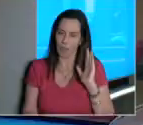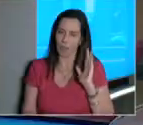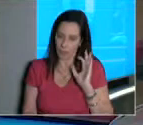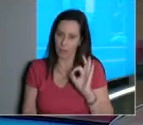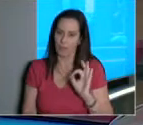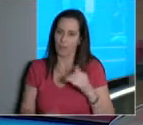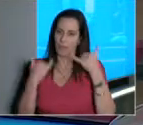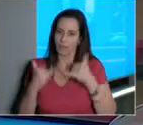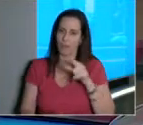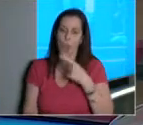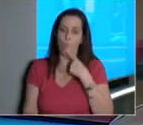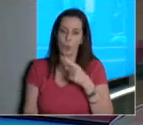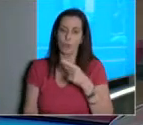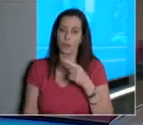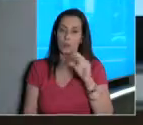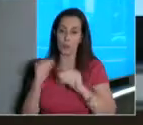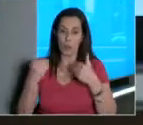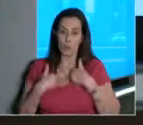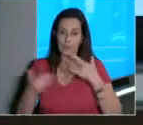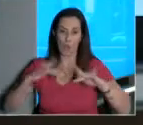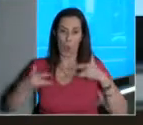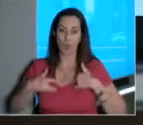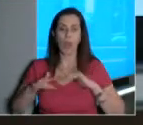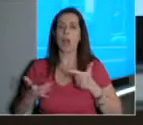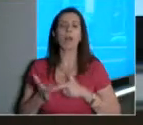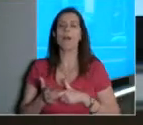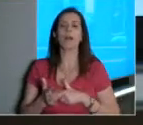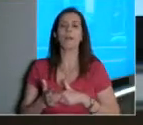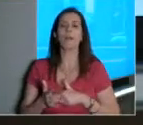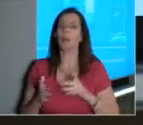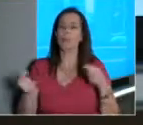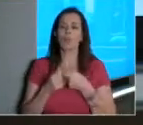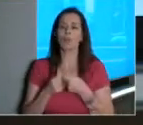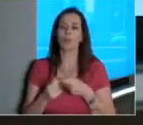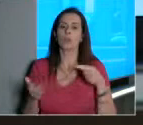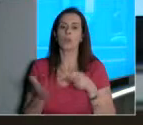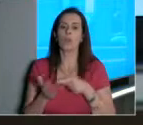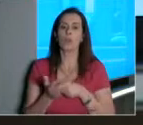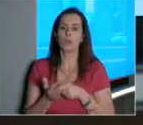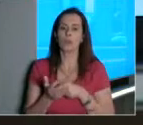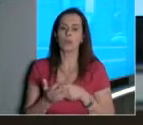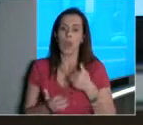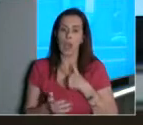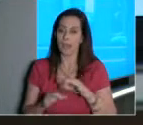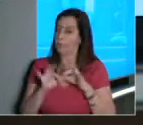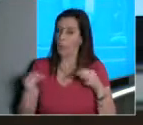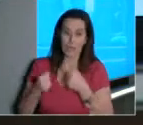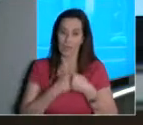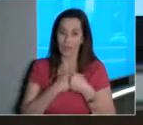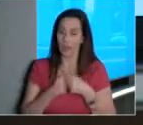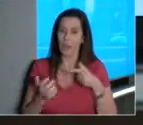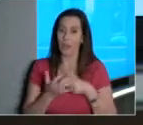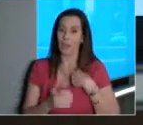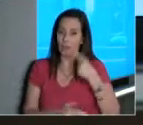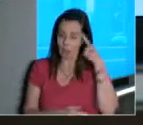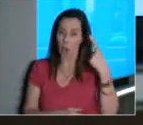אוקיי? עכשיו, כשאתה אומר שמשתמשים בי כתירוץ, למה זה הרי תלוש מהמציאות? מכיוון שאני התחלתי את המאבק, ולכן